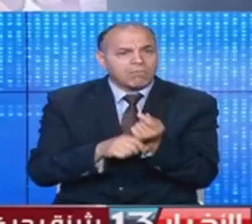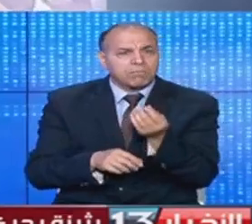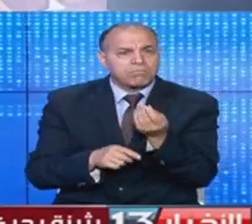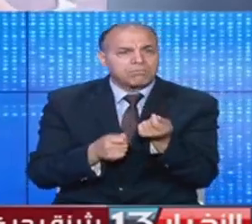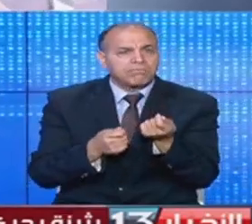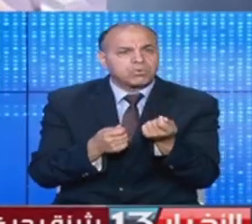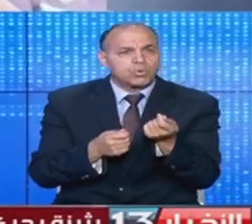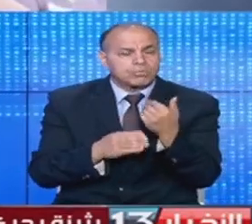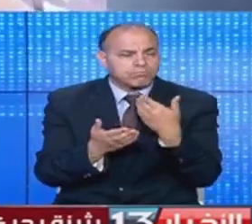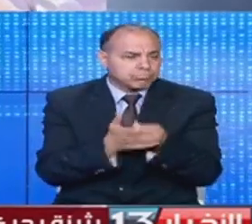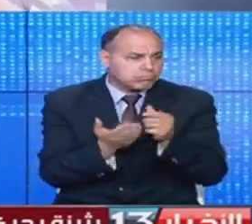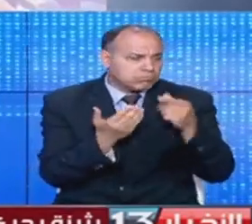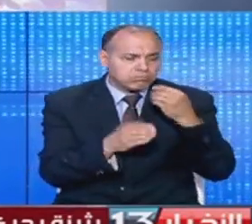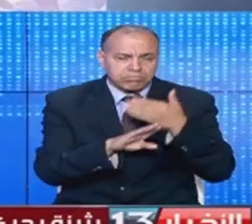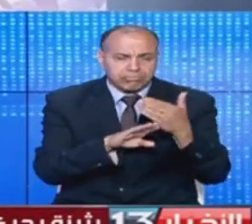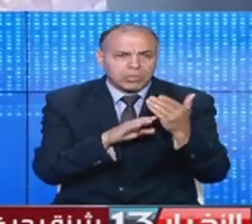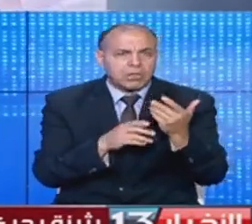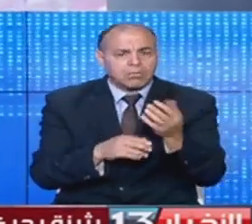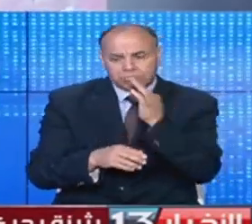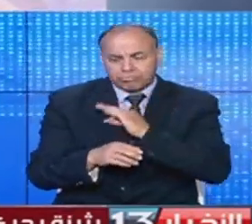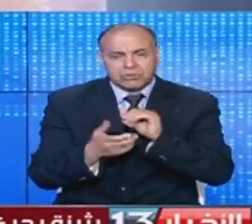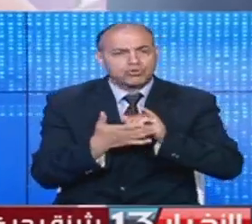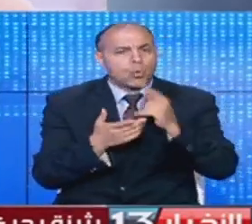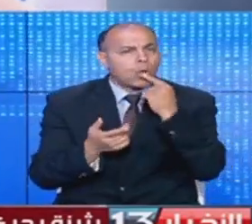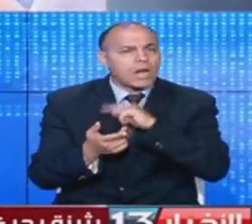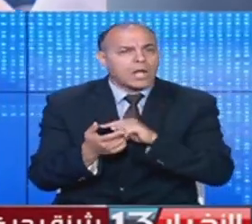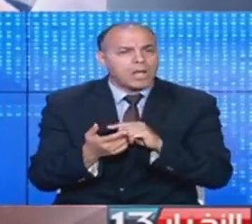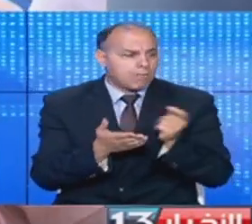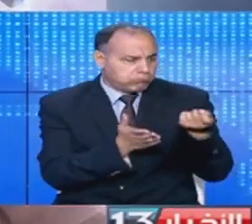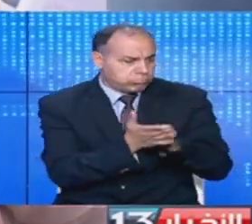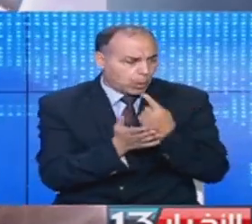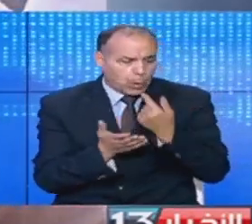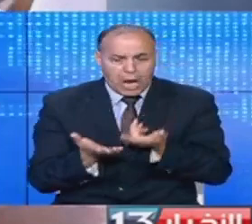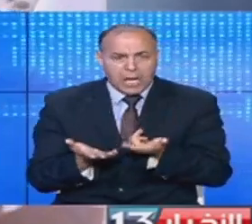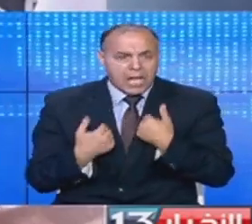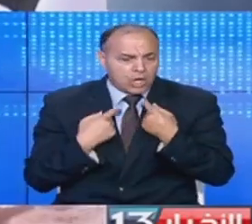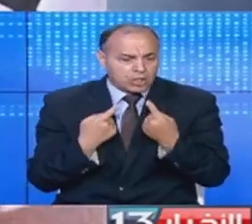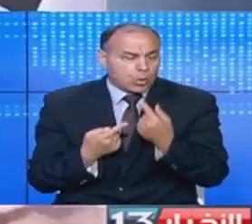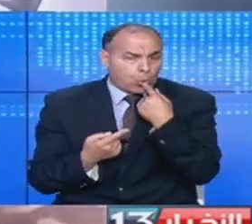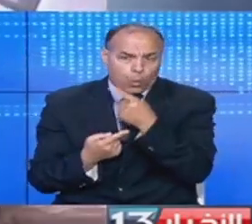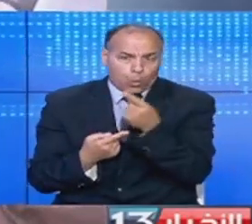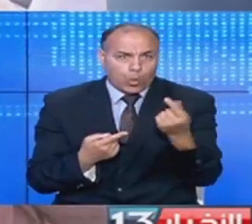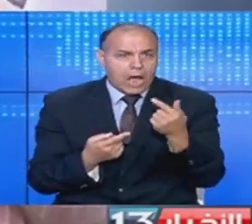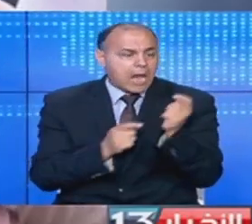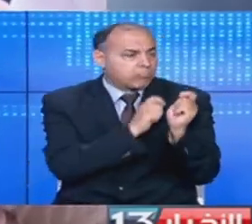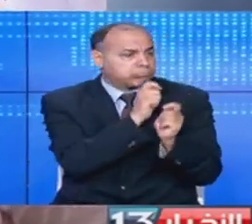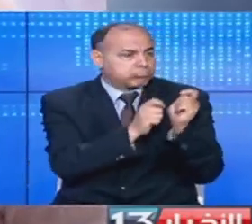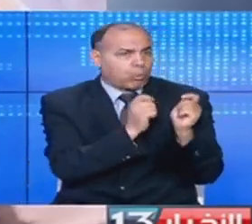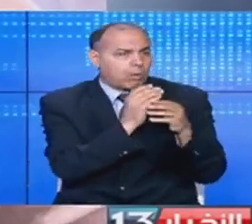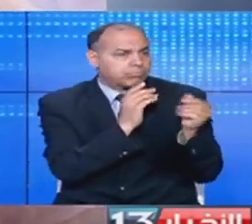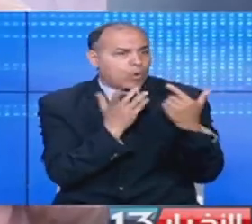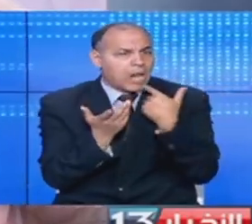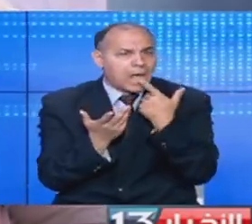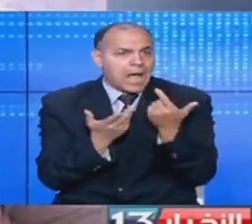ياخذوا الفاسيليتي دو بيي، ياخذوا الامتيازات تاع تونس، ما يخلصونيش. احنا جينا قلنا لهم عندنا ديون عند هذوما الناس